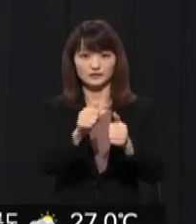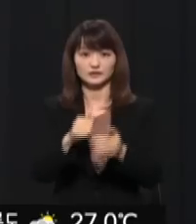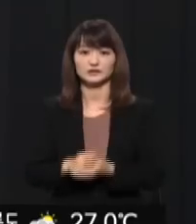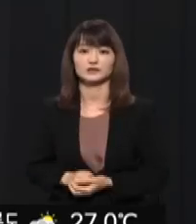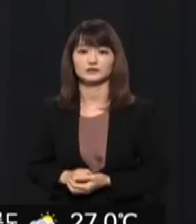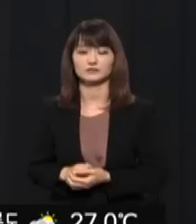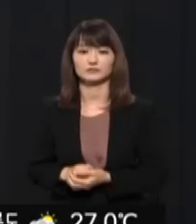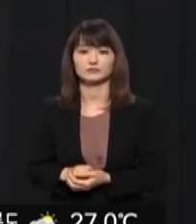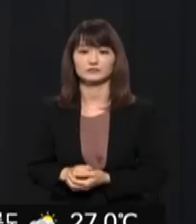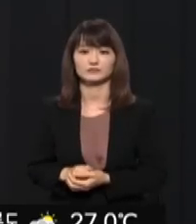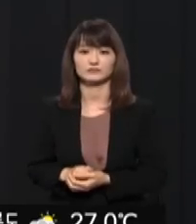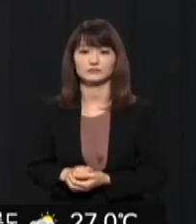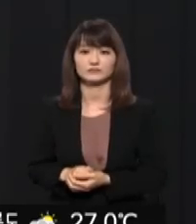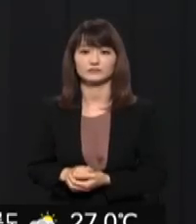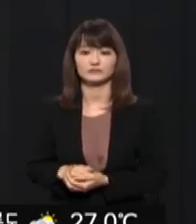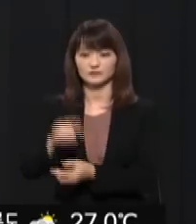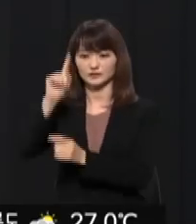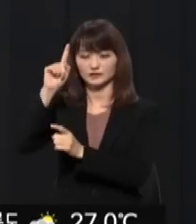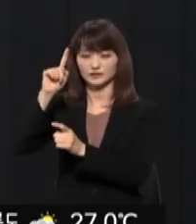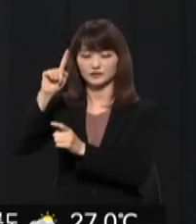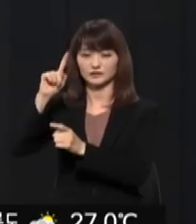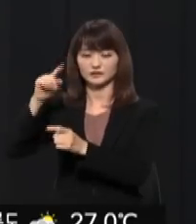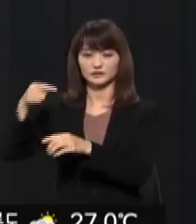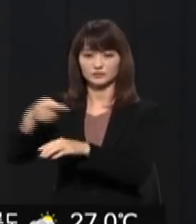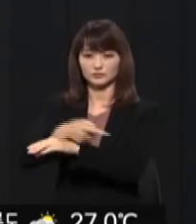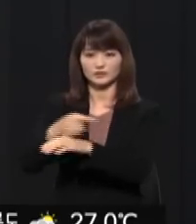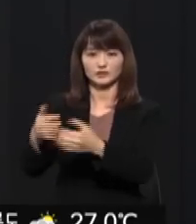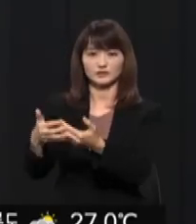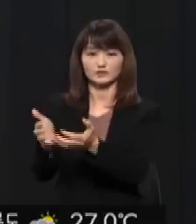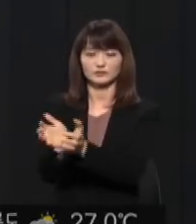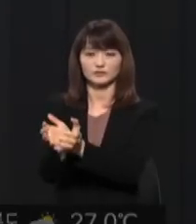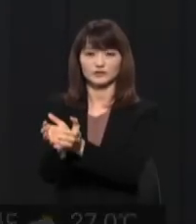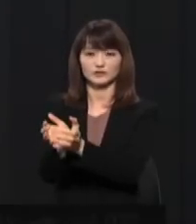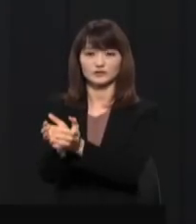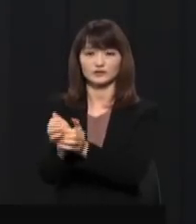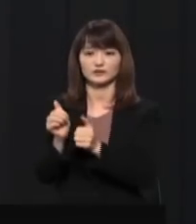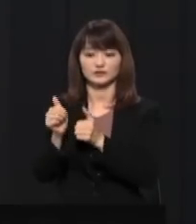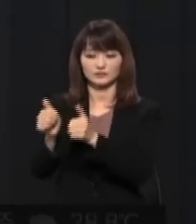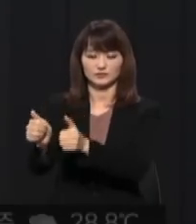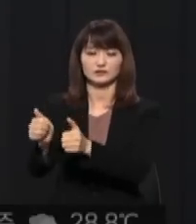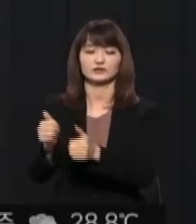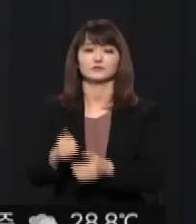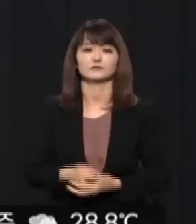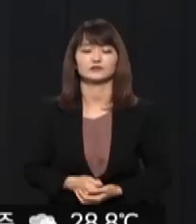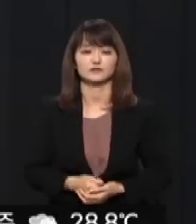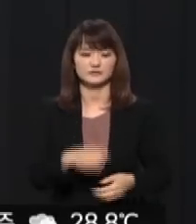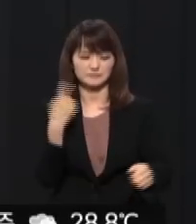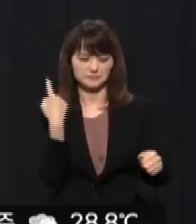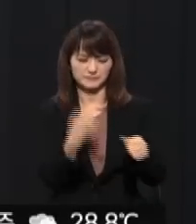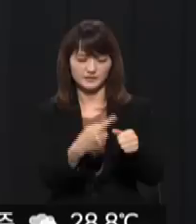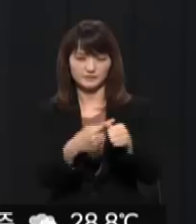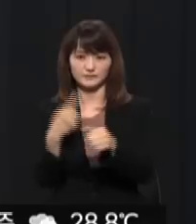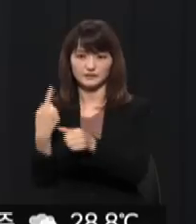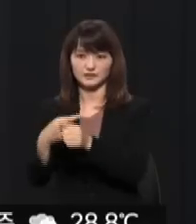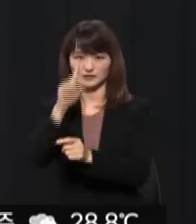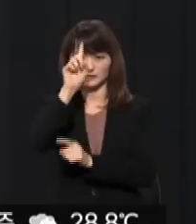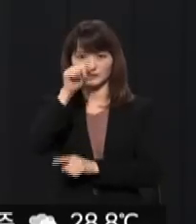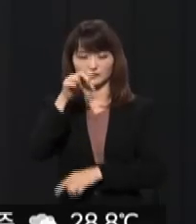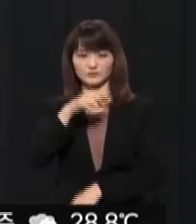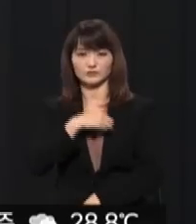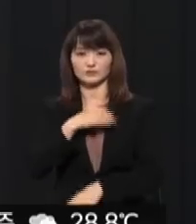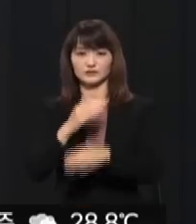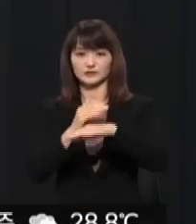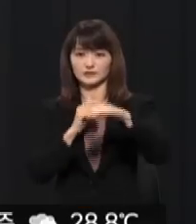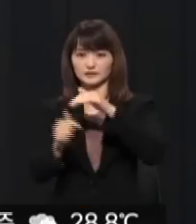사람들이 정말 가차없이 떨어져 나가는 것을 보면 가차없는 공격에 노출되는 것들을 보게 되면 사실은 지금 이재명의 당대표가 되는